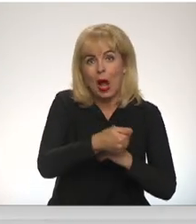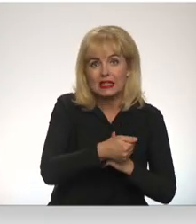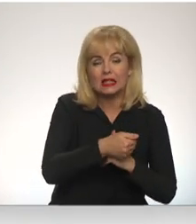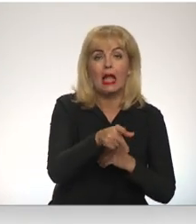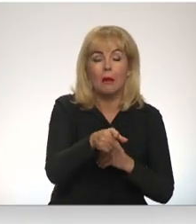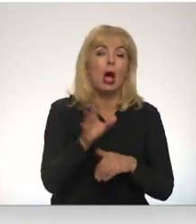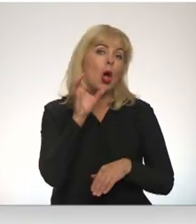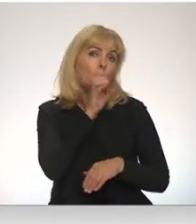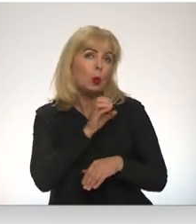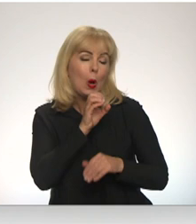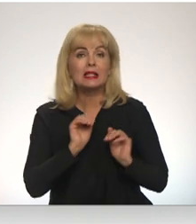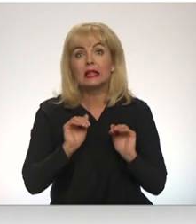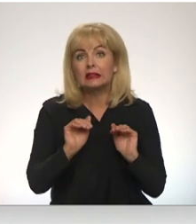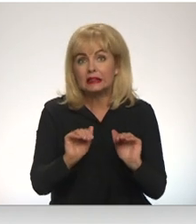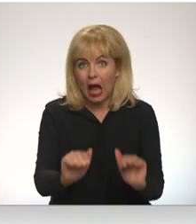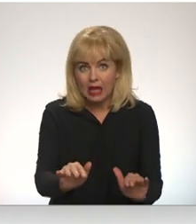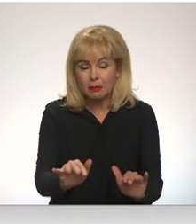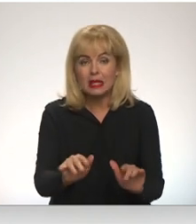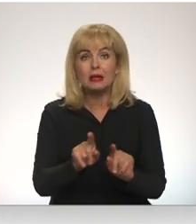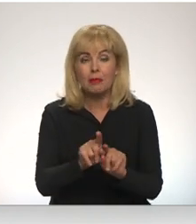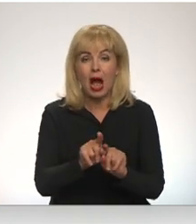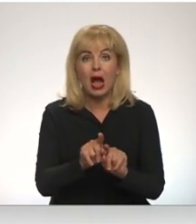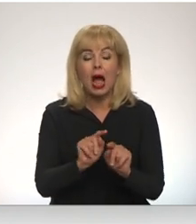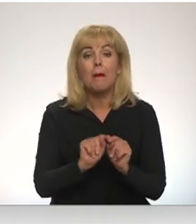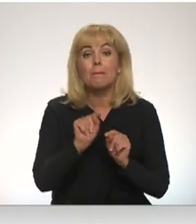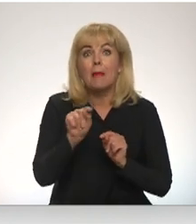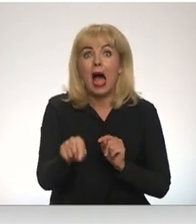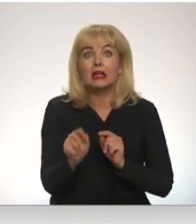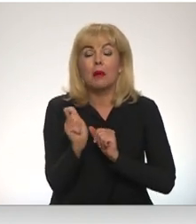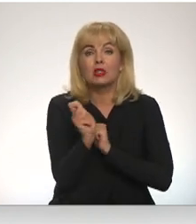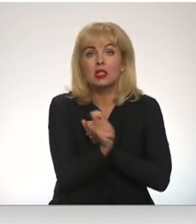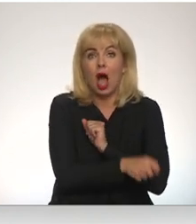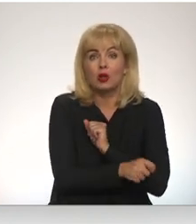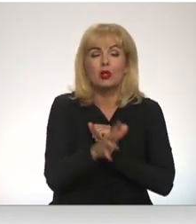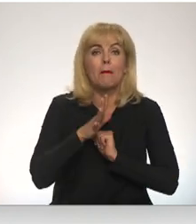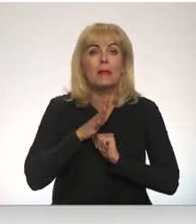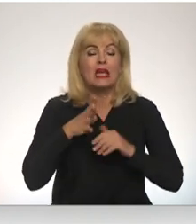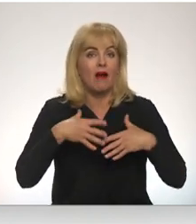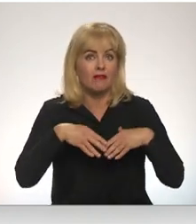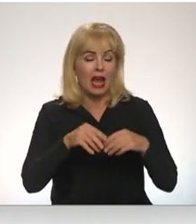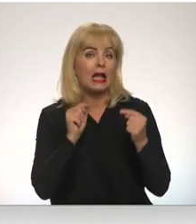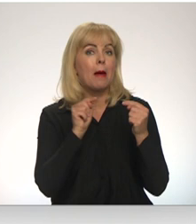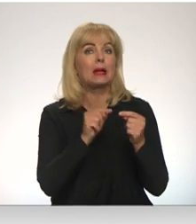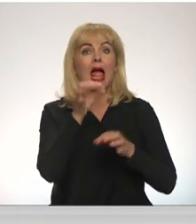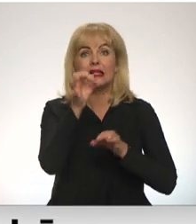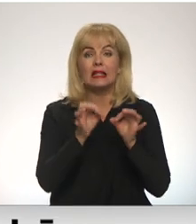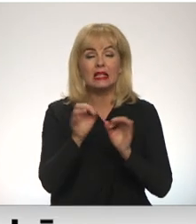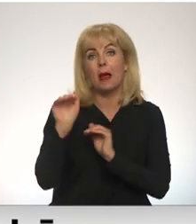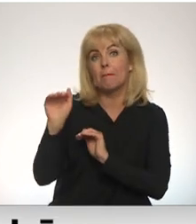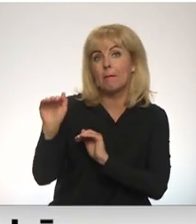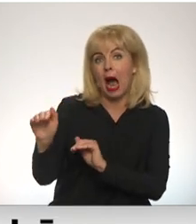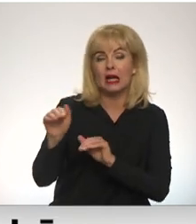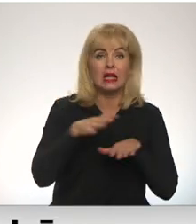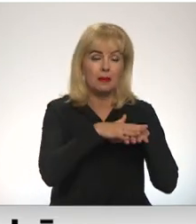Noziedzīga darbība izpaudās tādi, kad pārkāpjot sankcijas, tika veiktas pretiesiskas banku operācijas un